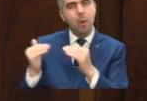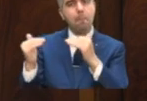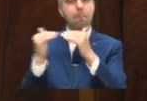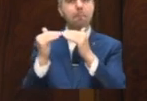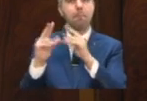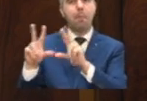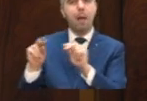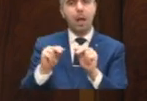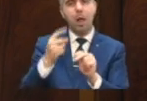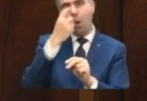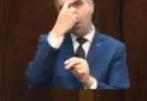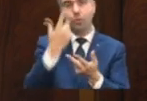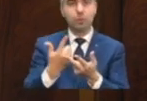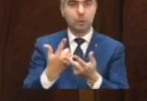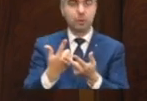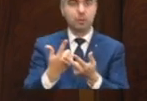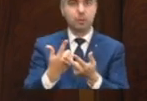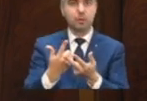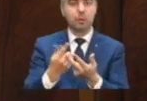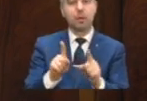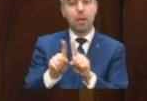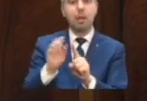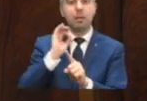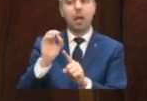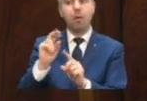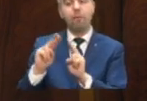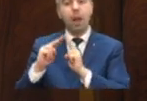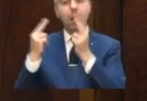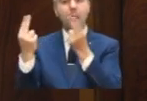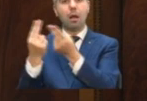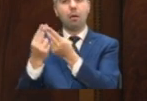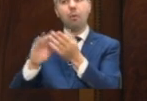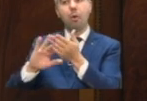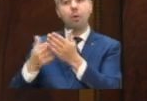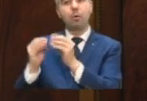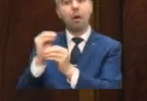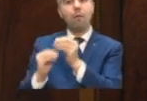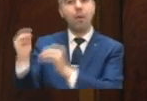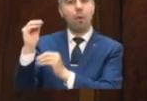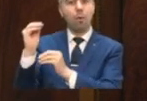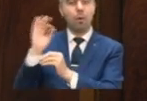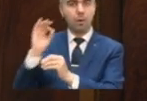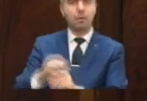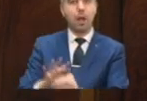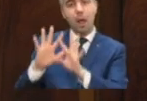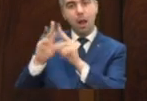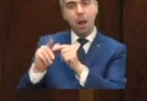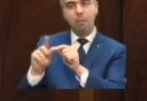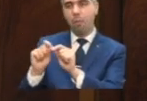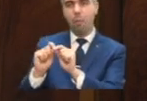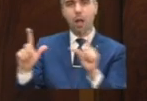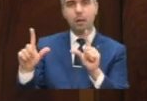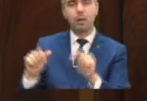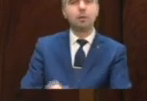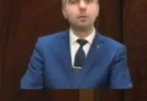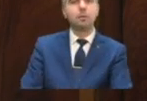ديال الهند، والهند هي احسن تنافسيه في العالم. هادو أرقام واضحين.